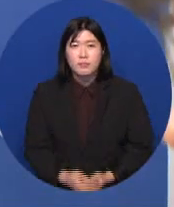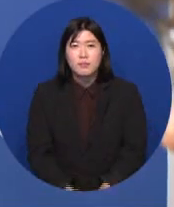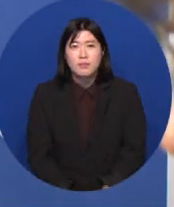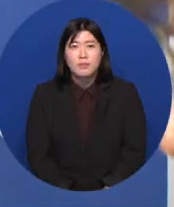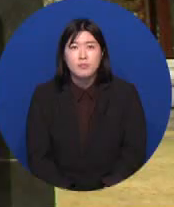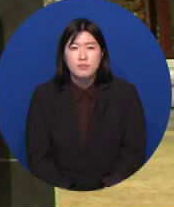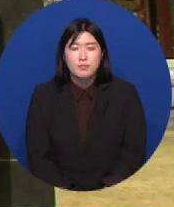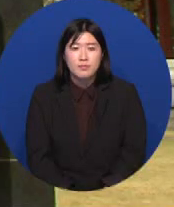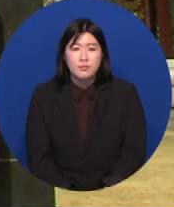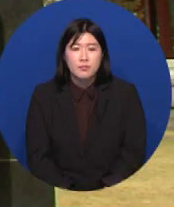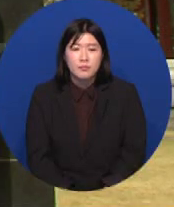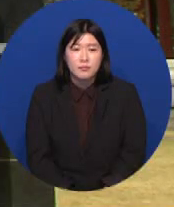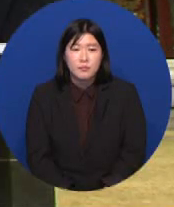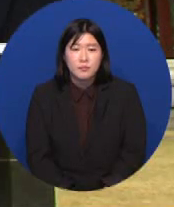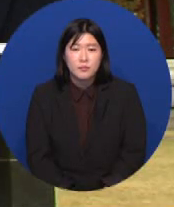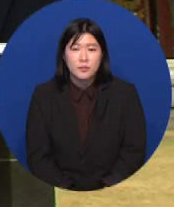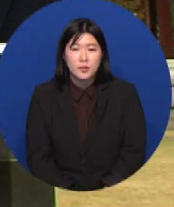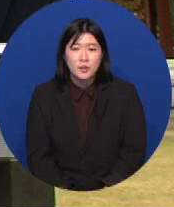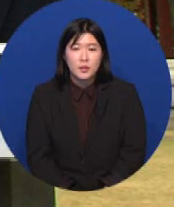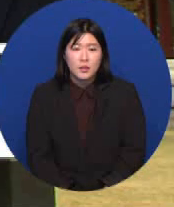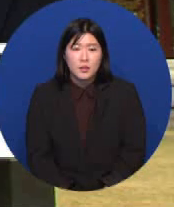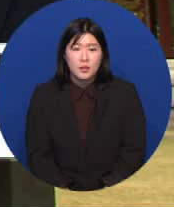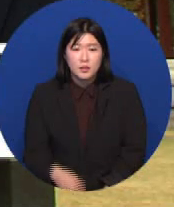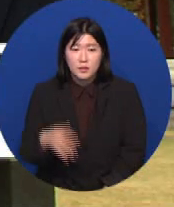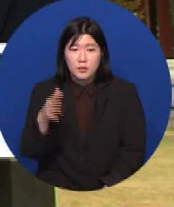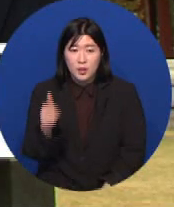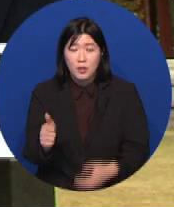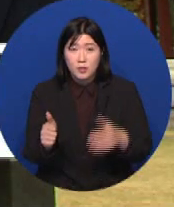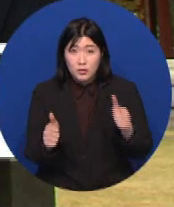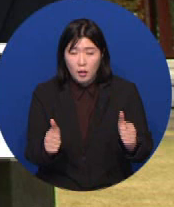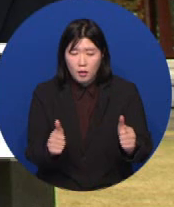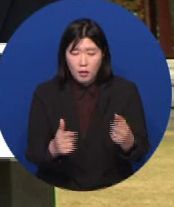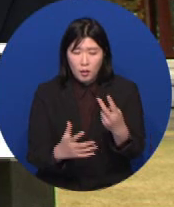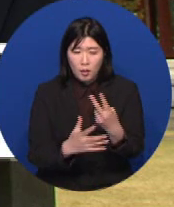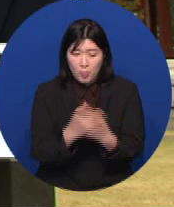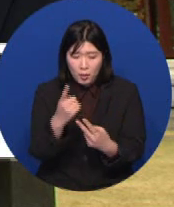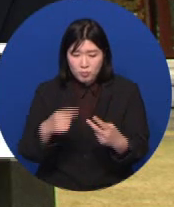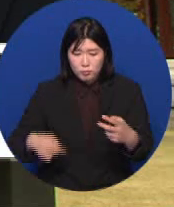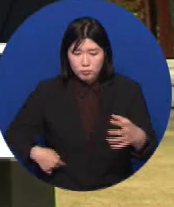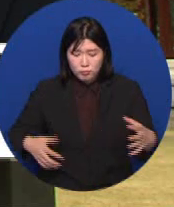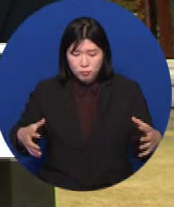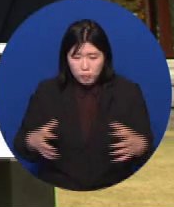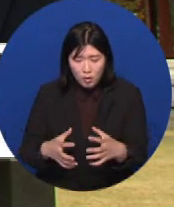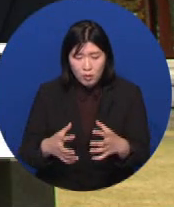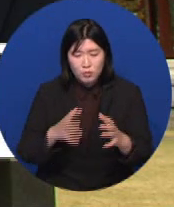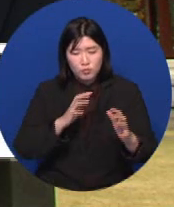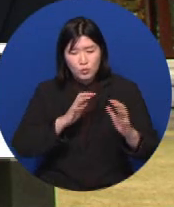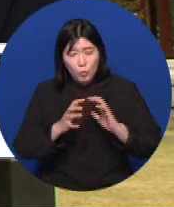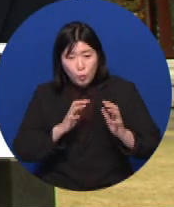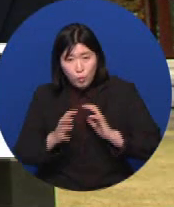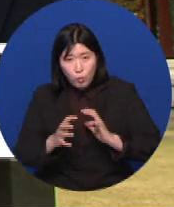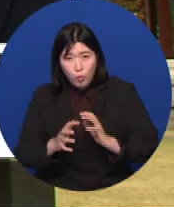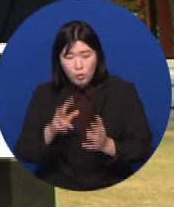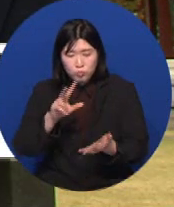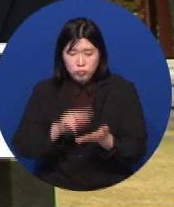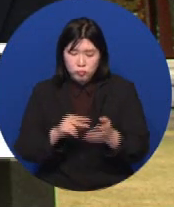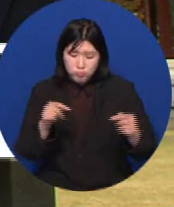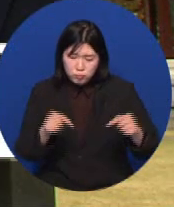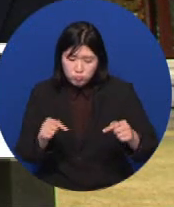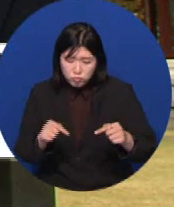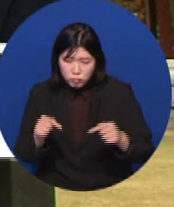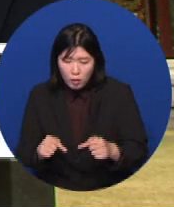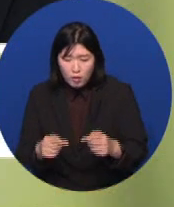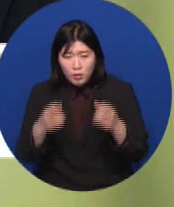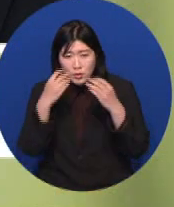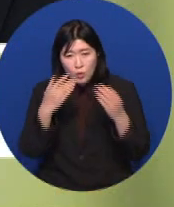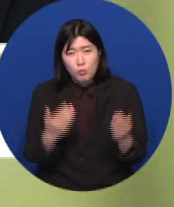있습니다. 원팀을 만들어 놓으면은 그분들이 자주 만나서 얘기도 하고 현안에 대해서 상의도 하고 또 새로운